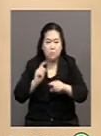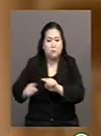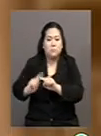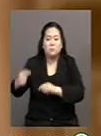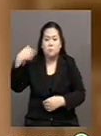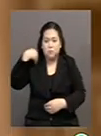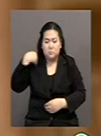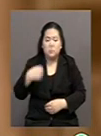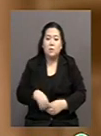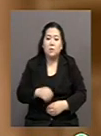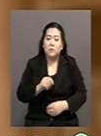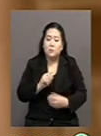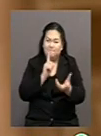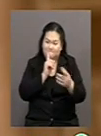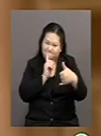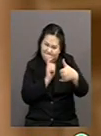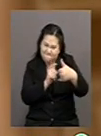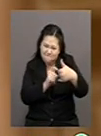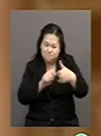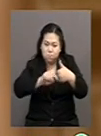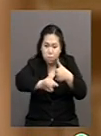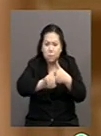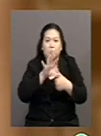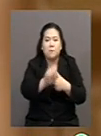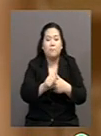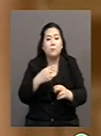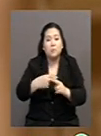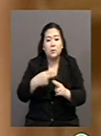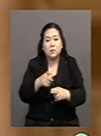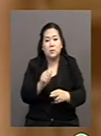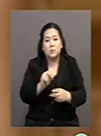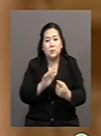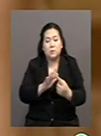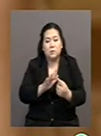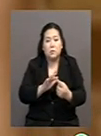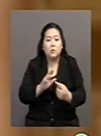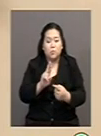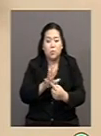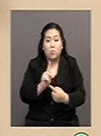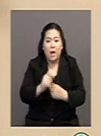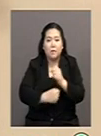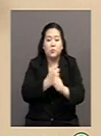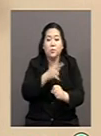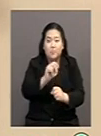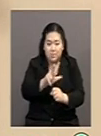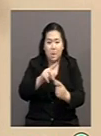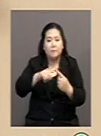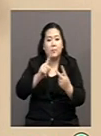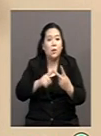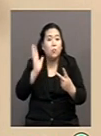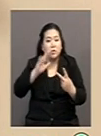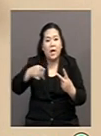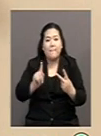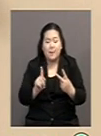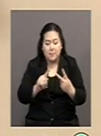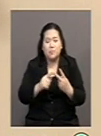ไปจับกุมนายอนุรักษ์ผู้ทองอายุ33ปีนายปรัชญาเขียววงใหญ่อายุ27ปีไปพบของก